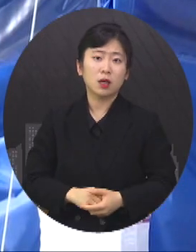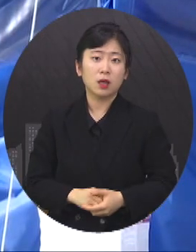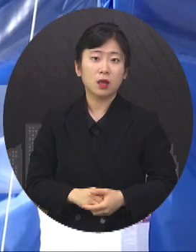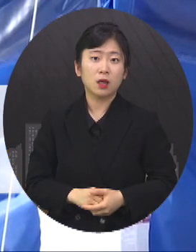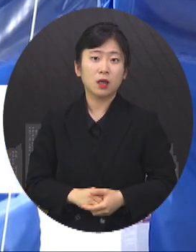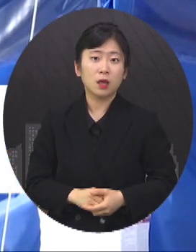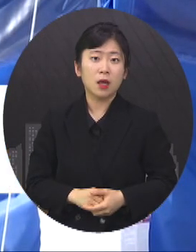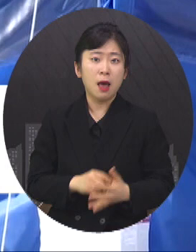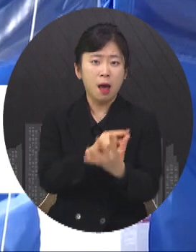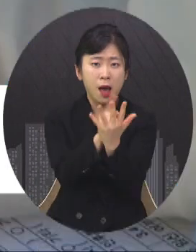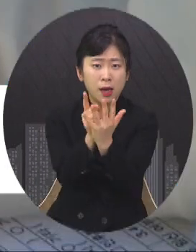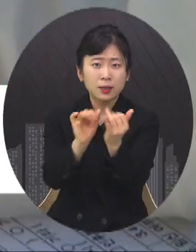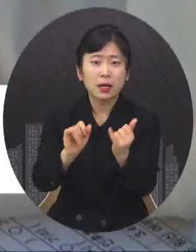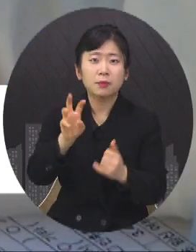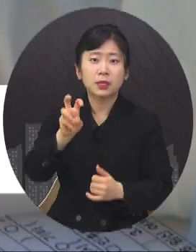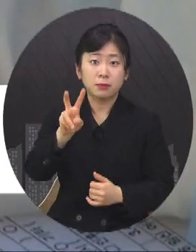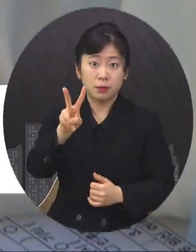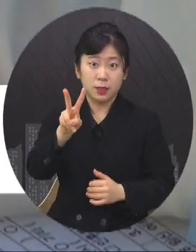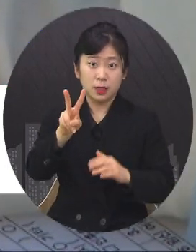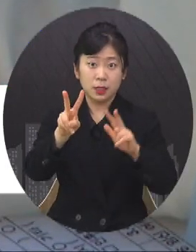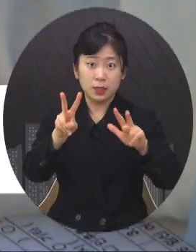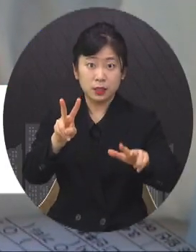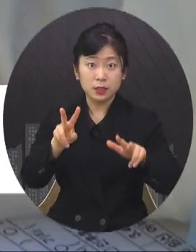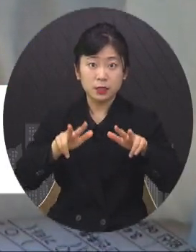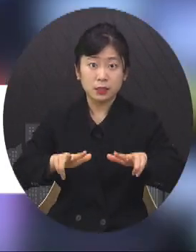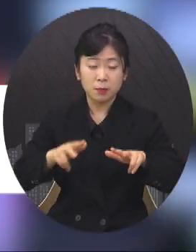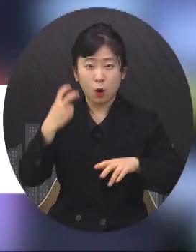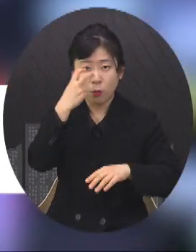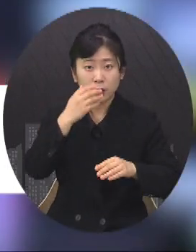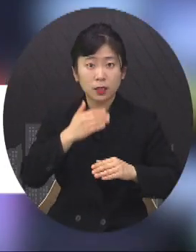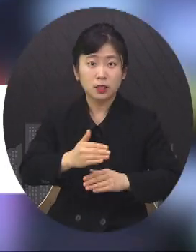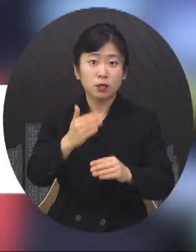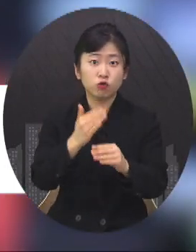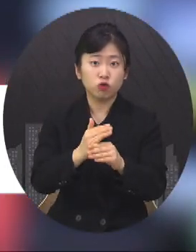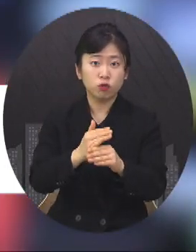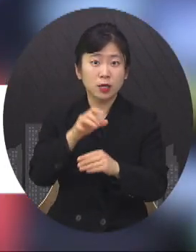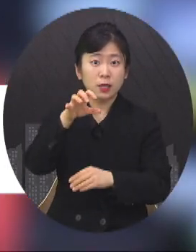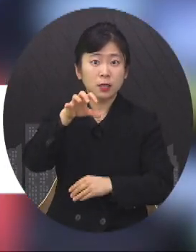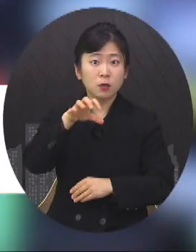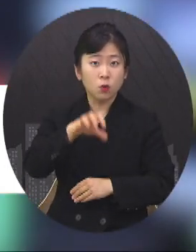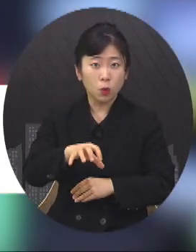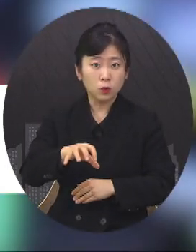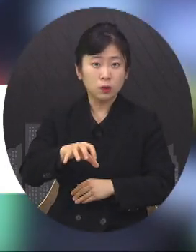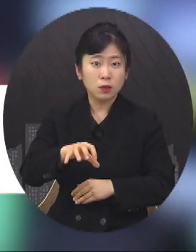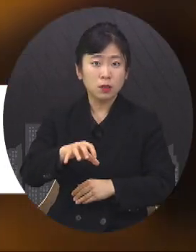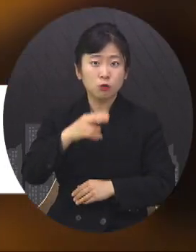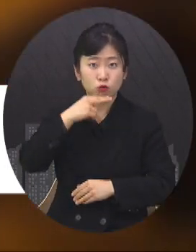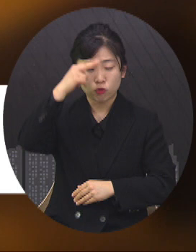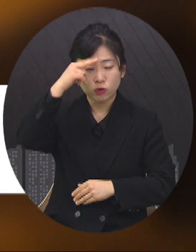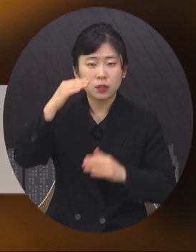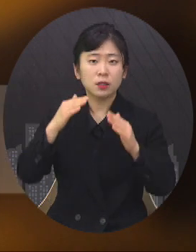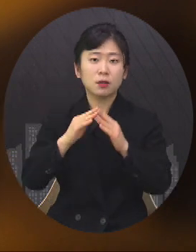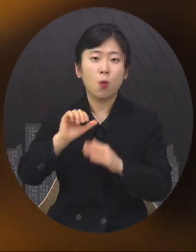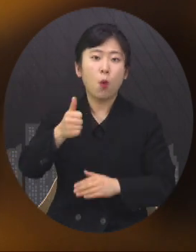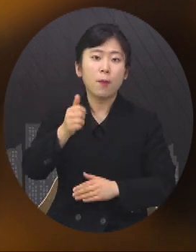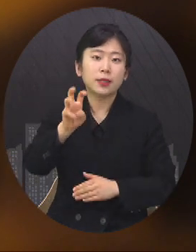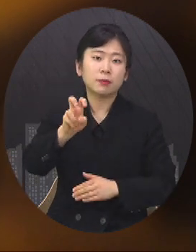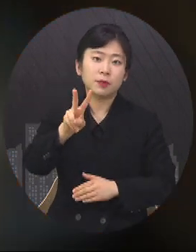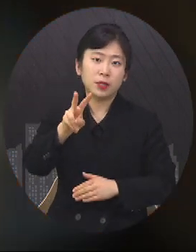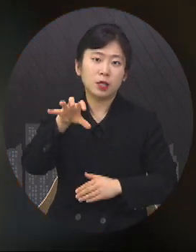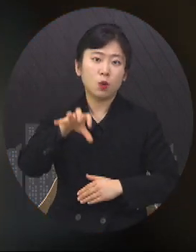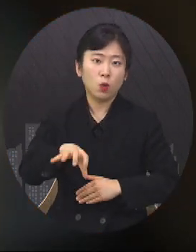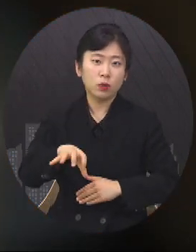접촉자 32명 에 대한 검사가 진행 중인 가운데 해당 지역 유흥업소 500 32 곳이 11일까지